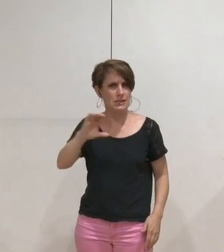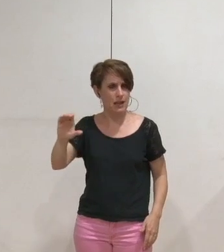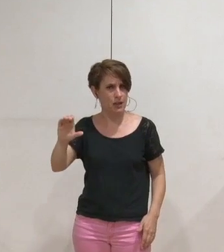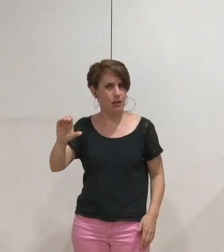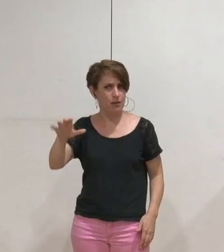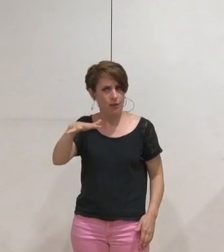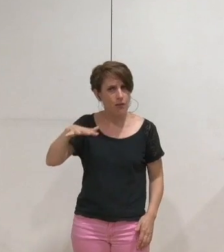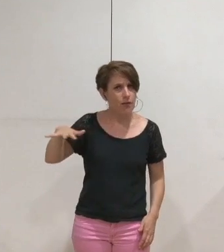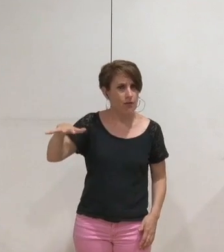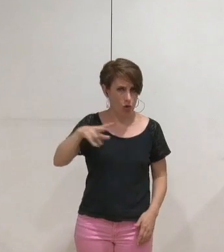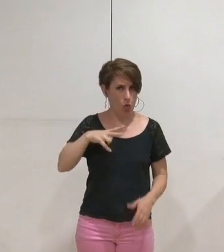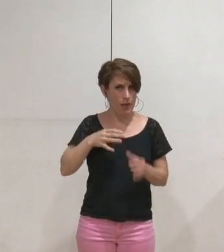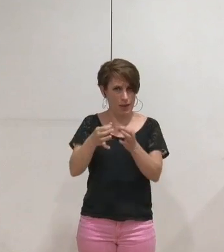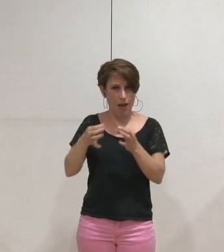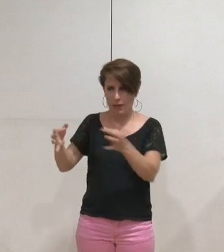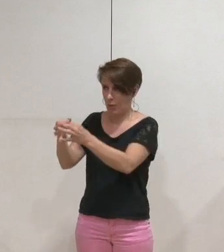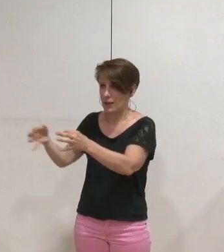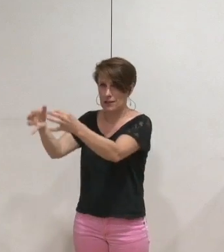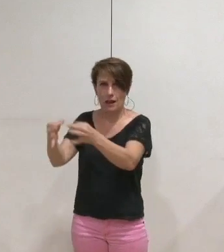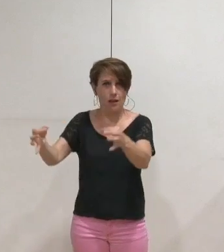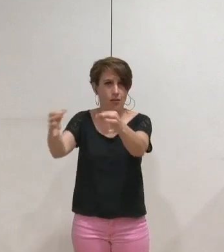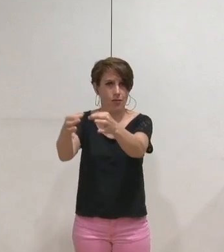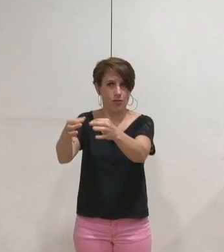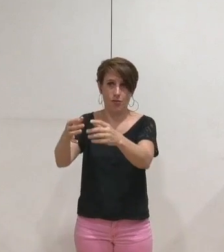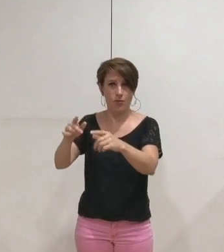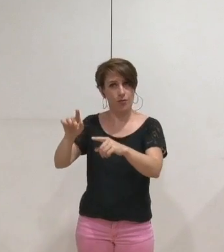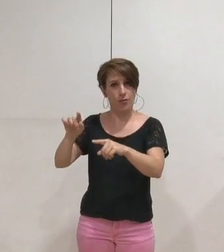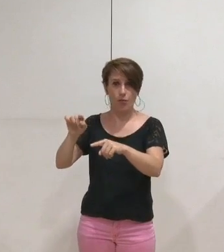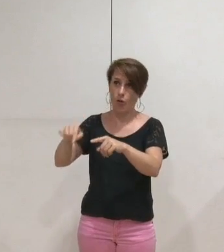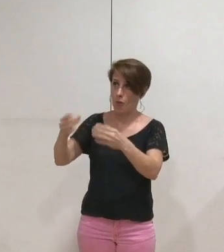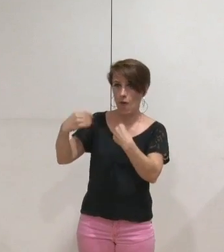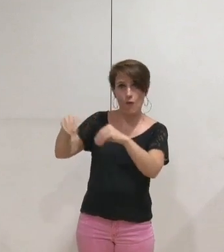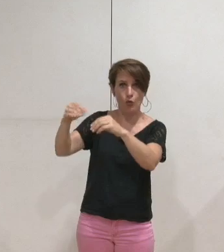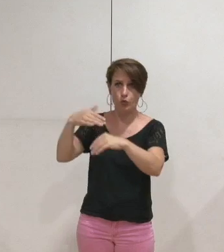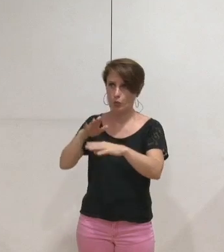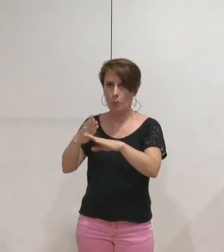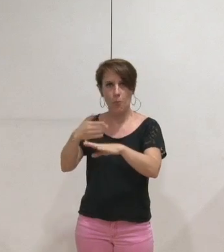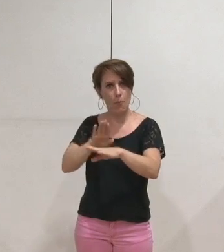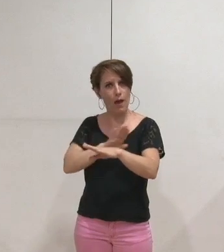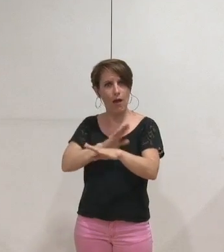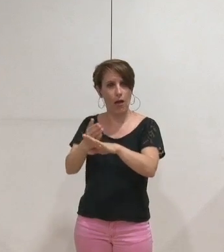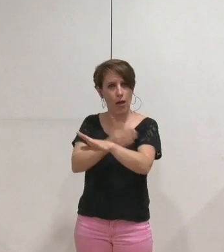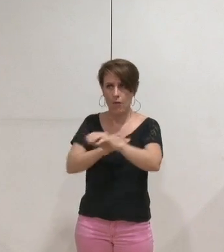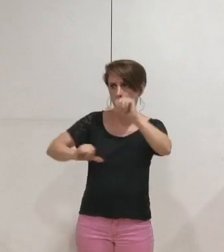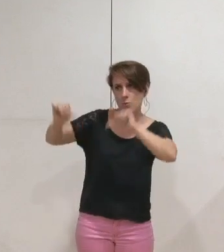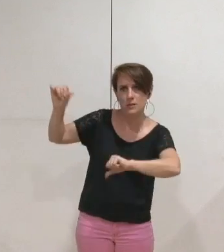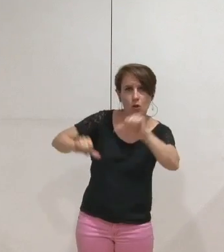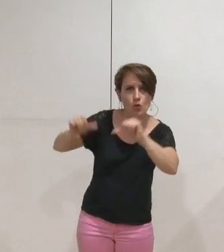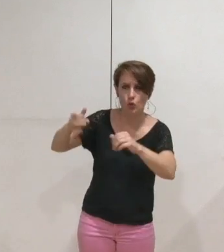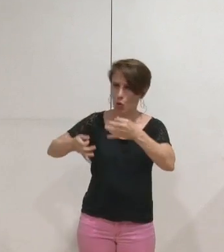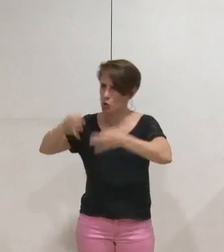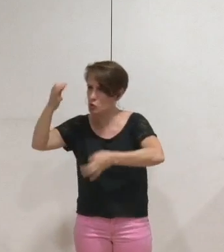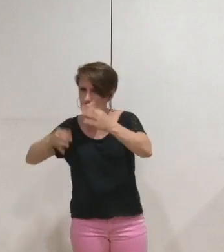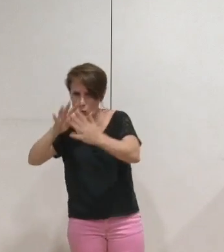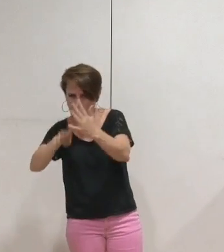des des parcelles et des tînements qui ont été attribués avec des mises en concurrence un jury écocité des critères à